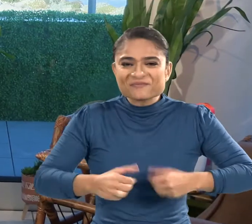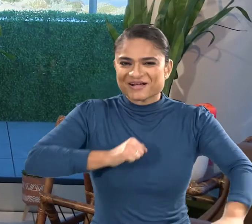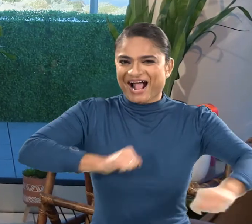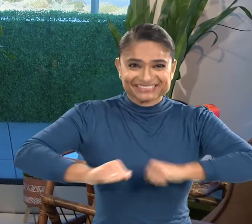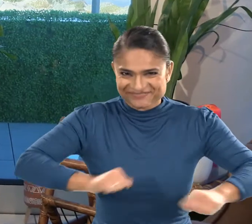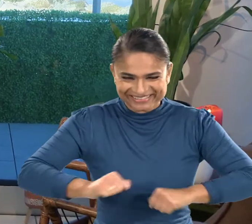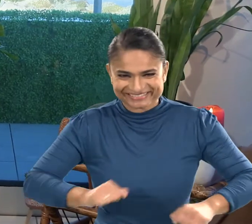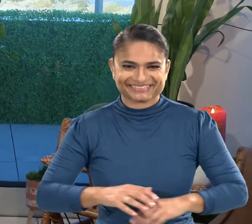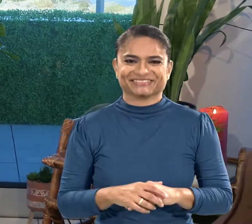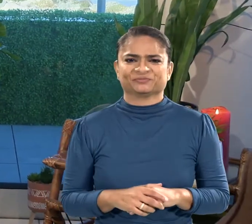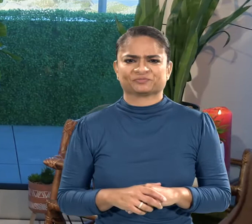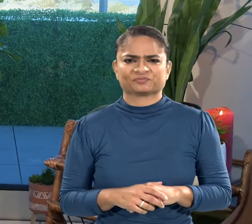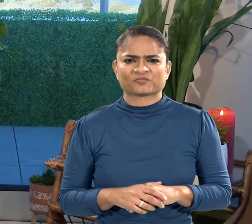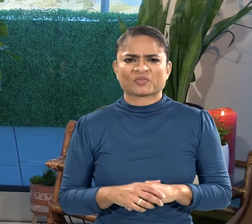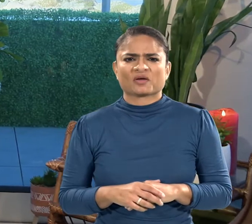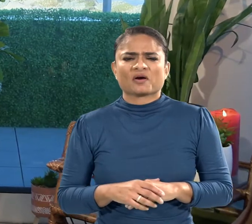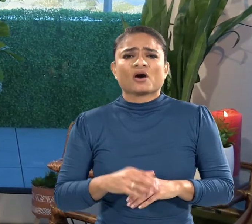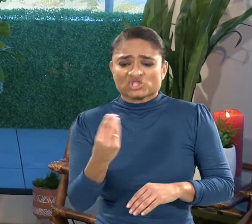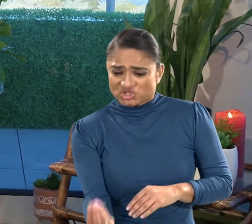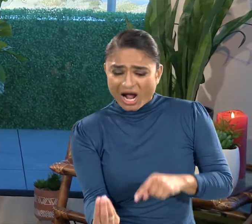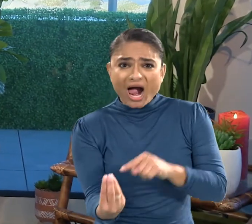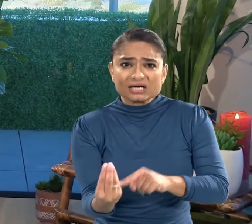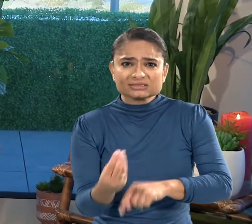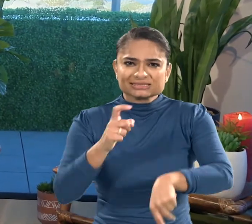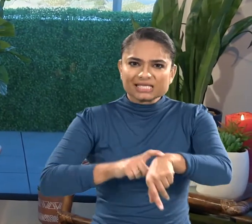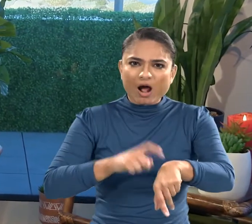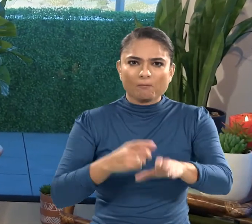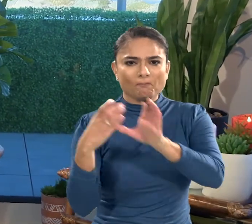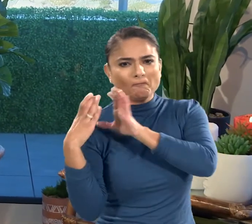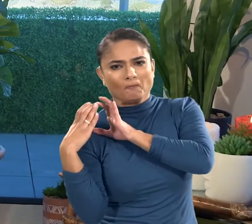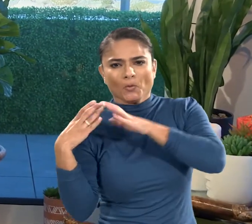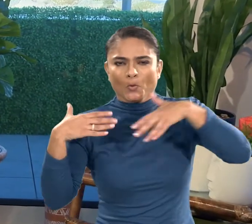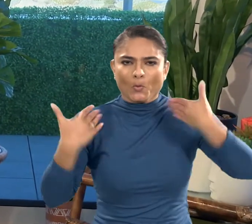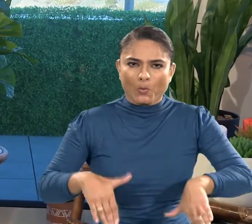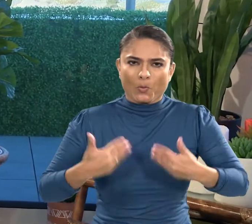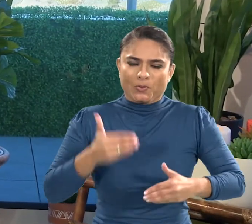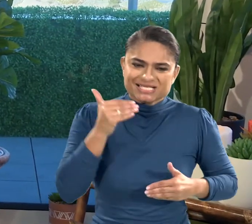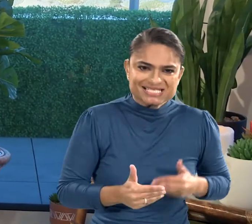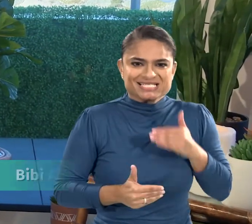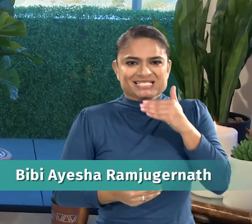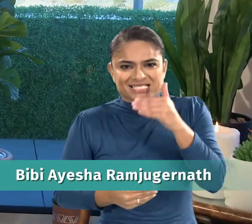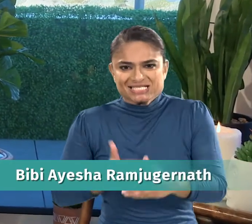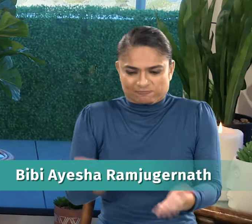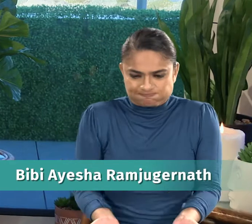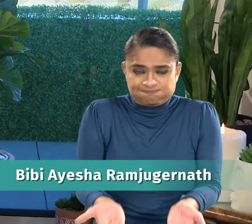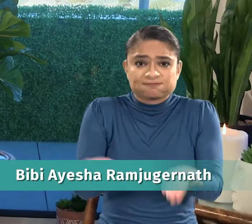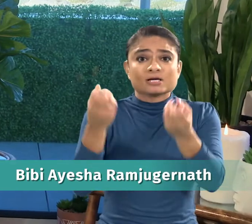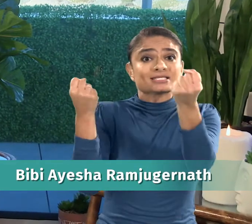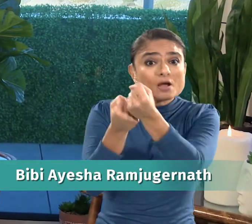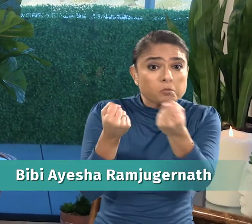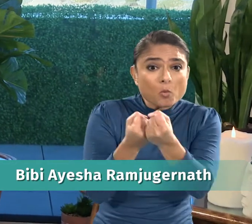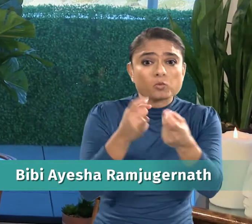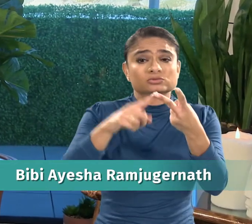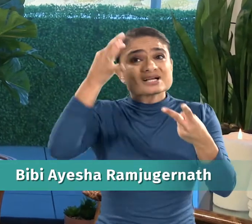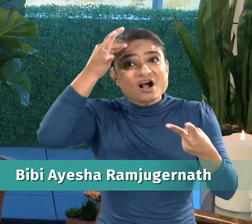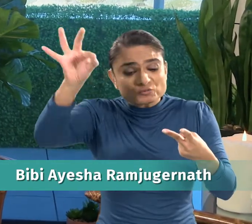Welkom terug hier by Activated. Dit verg soveel meer om 'n kind met 'n gestremdheid groot te maak en daar is baie min